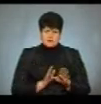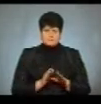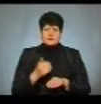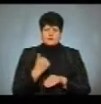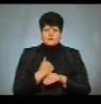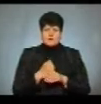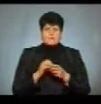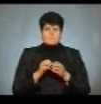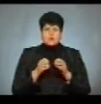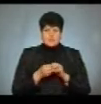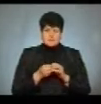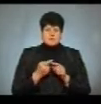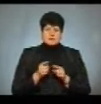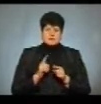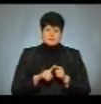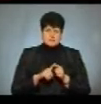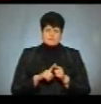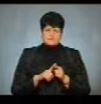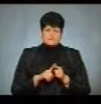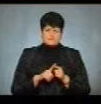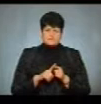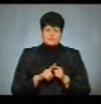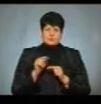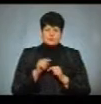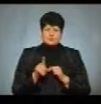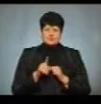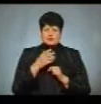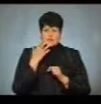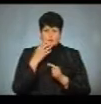основна проблема – це через те, що через